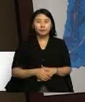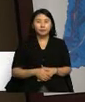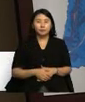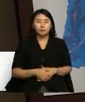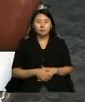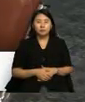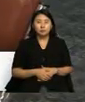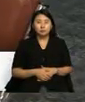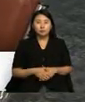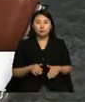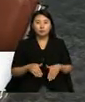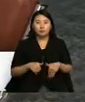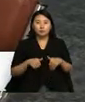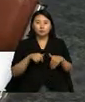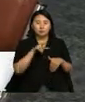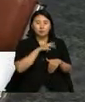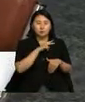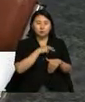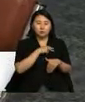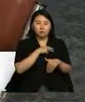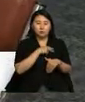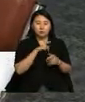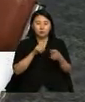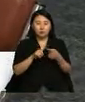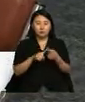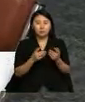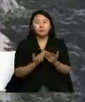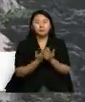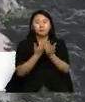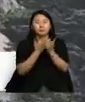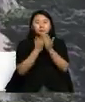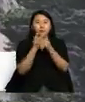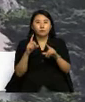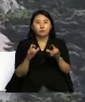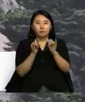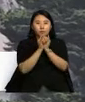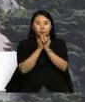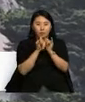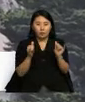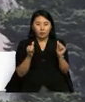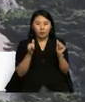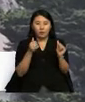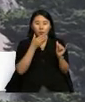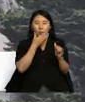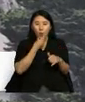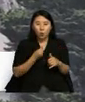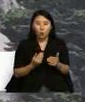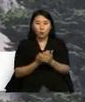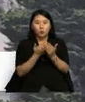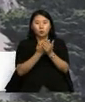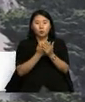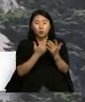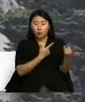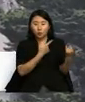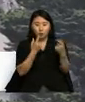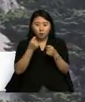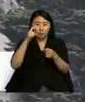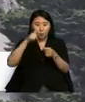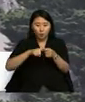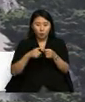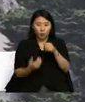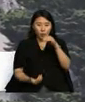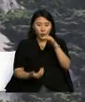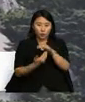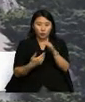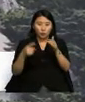예, 양주시 의회와 집행부는 양주시 발전과 시민의 복리 증진이라는 동일한 목표를 달성하기